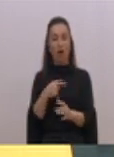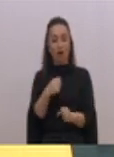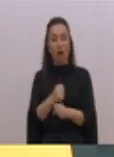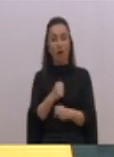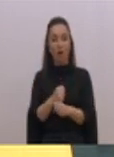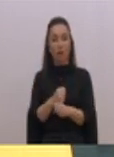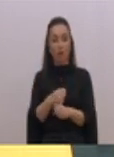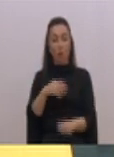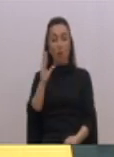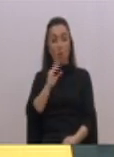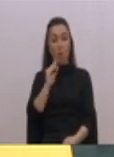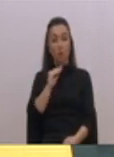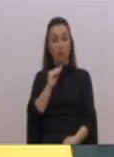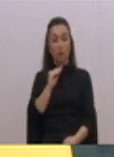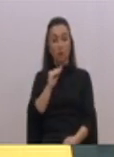dau. Rodesas,